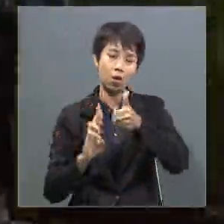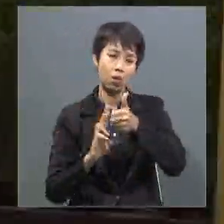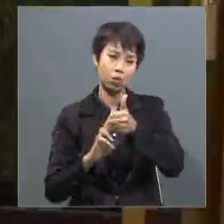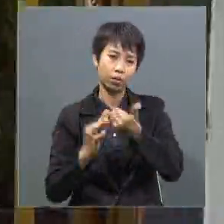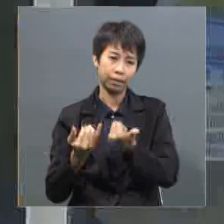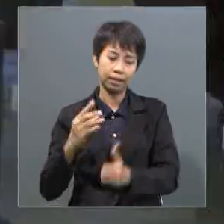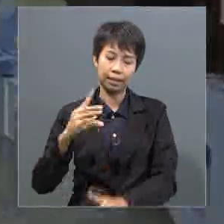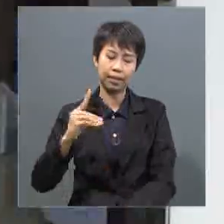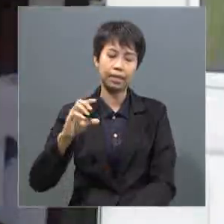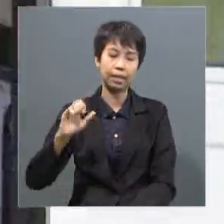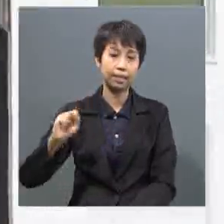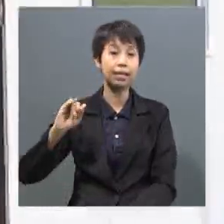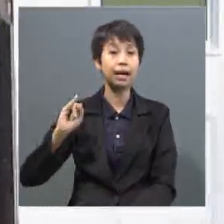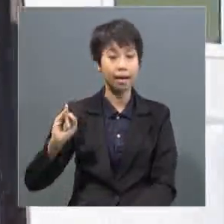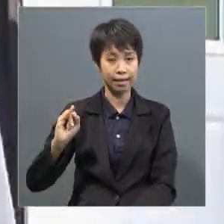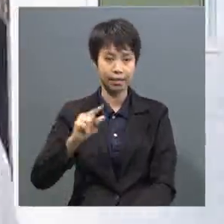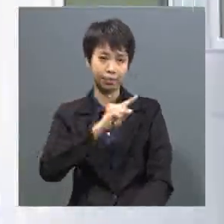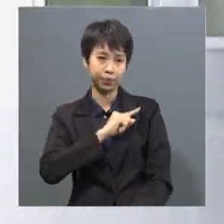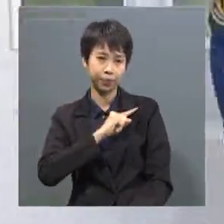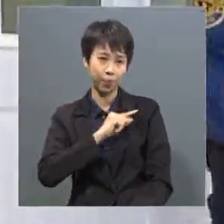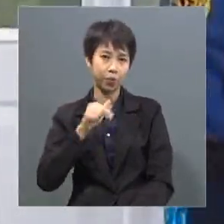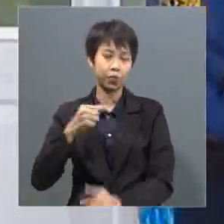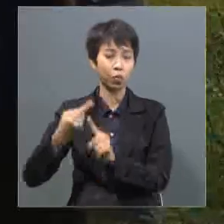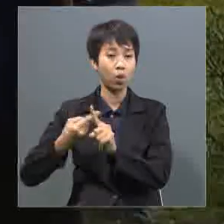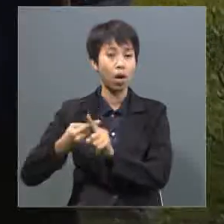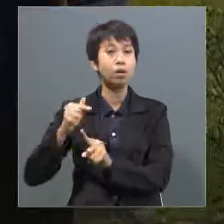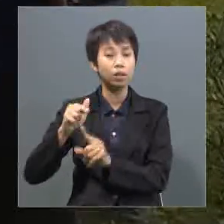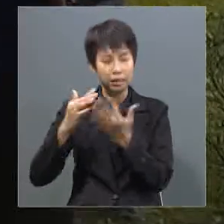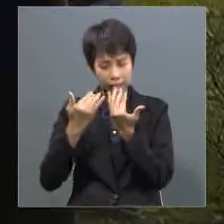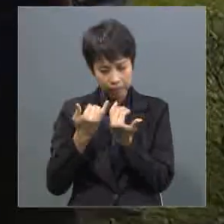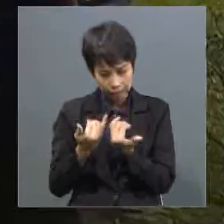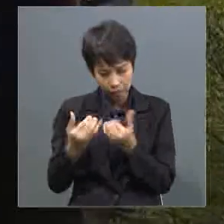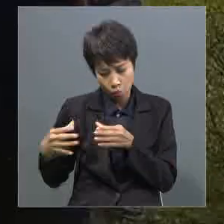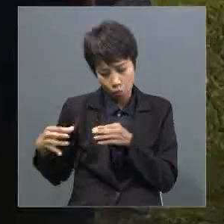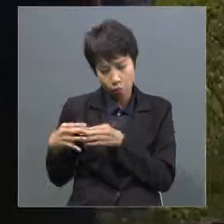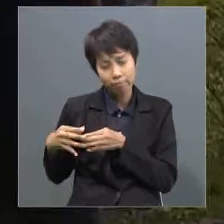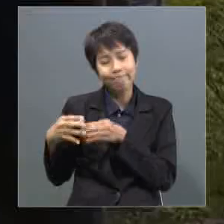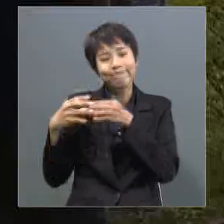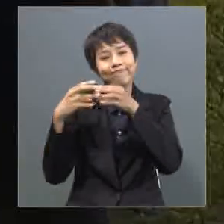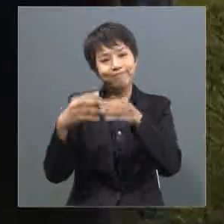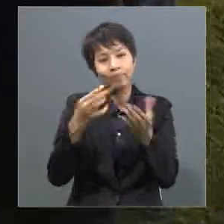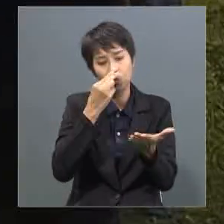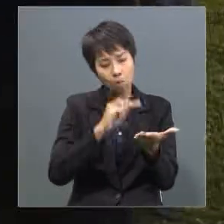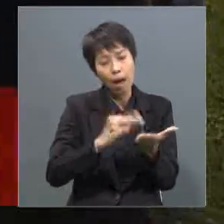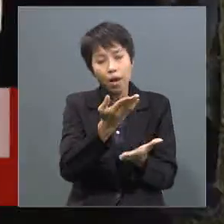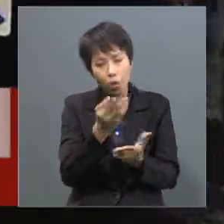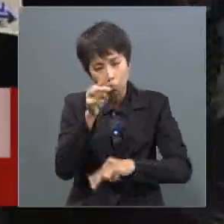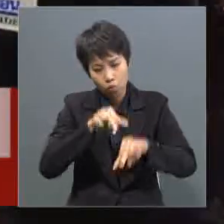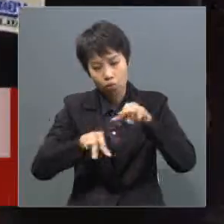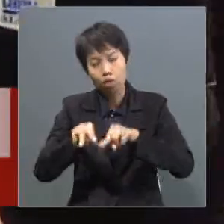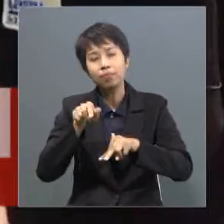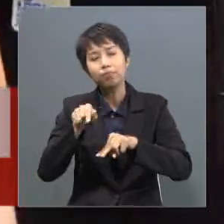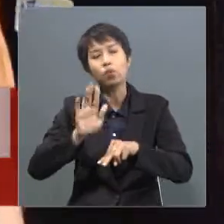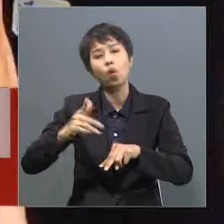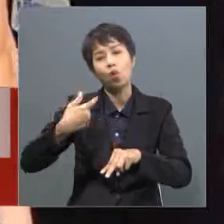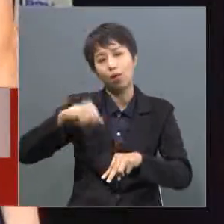พิเศษหรือ DSI และรักษาราชการแทนอธิบดี DSI นำคณะเจ้าหน้าที่นำหมายค้นของศาลอาญาค่ะเข้าไป